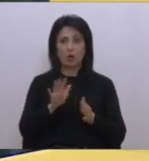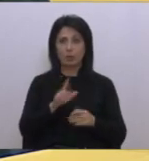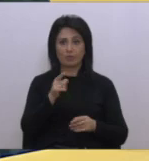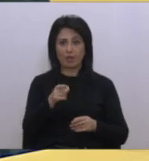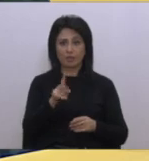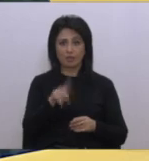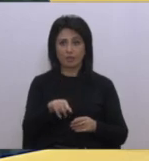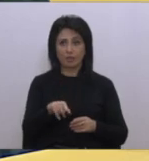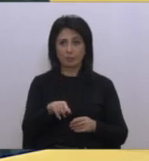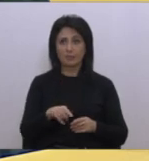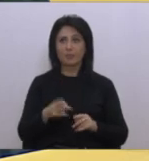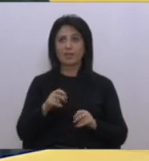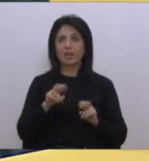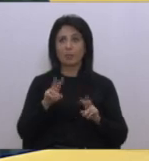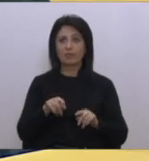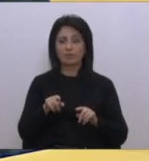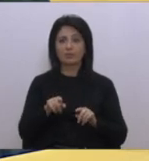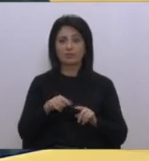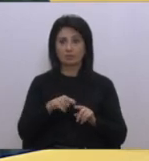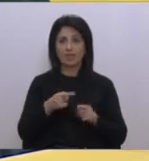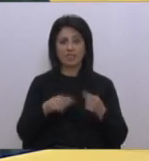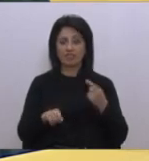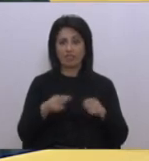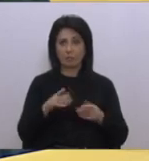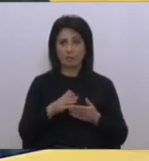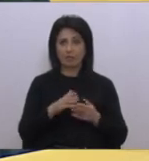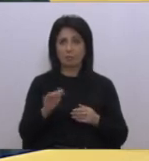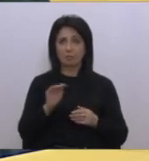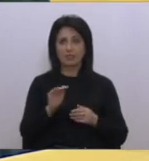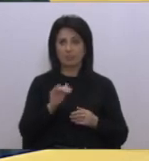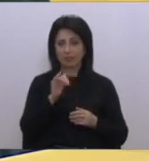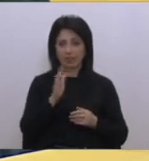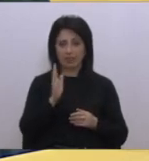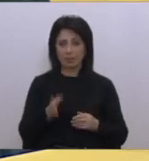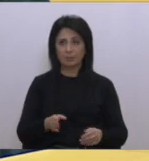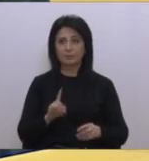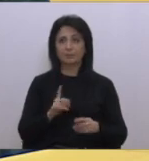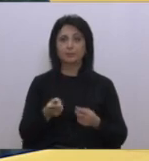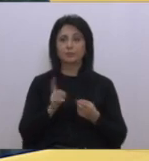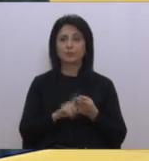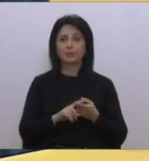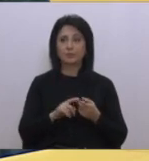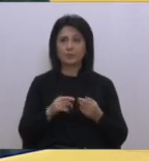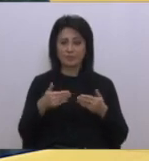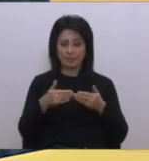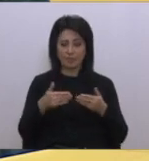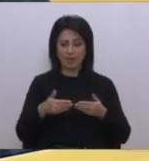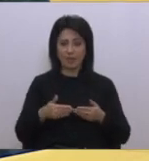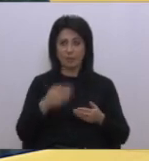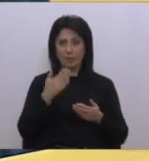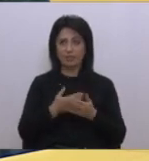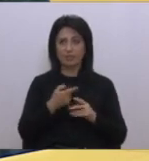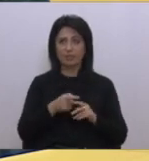1000 ლარისა. Ამიტომ განსხვავებები აქ ფიზიკურად ვერ იქნება. Რა შეეხება თანხობრივ მაჩვენებელს,